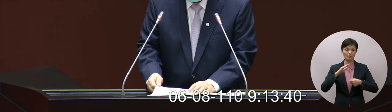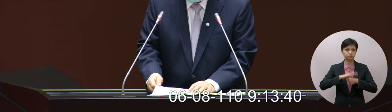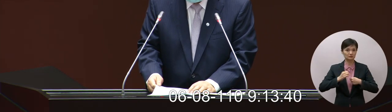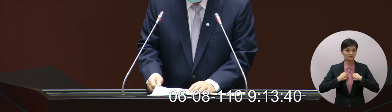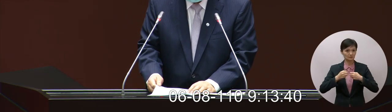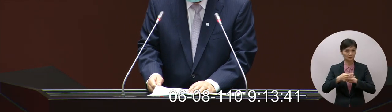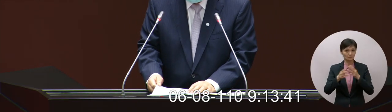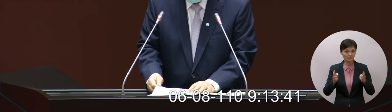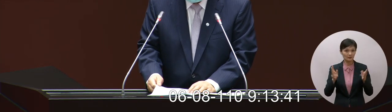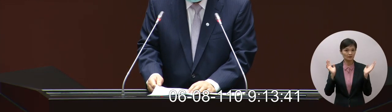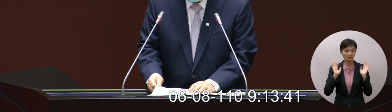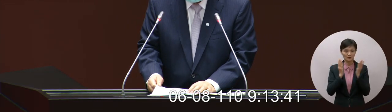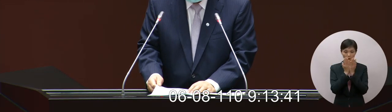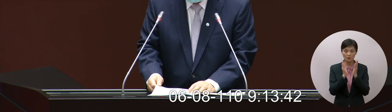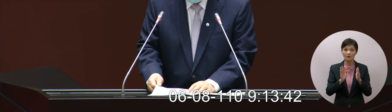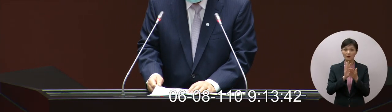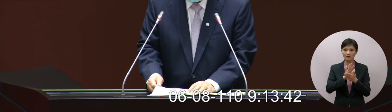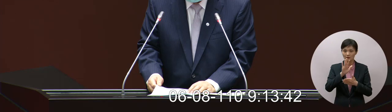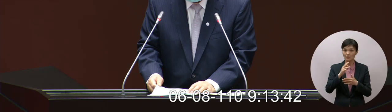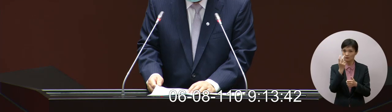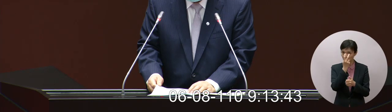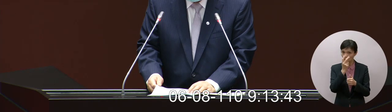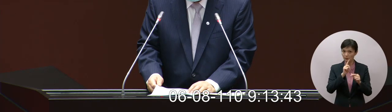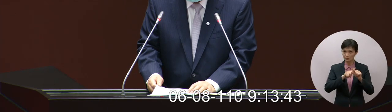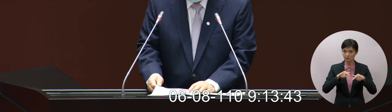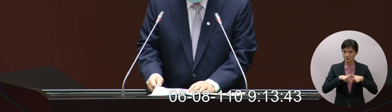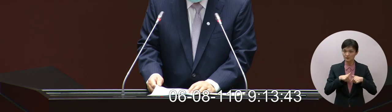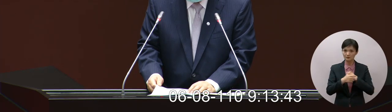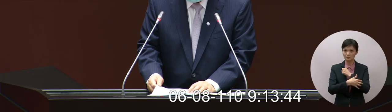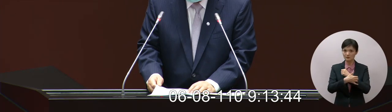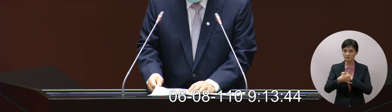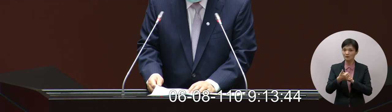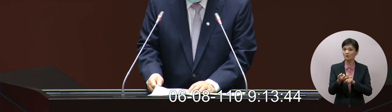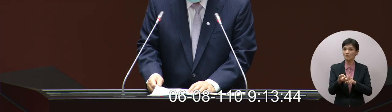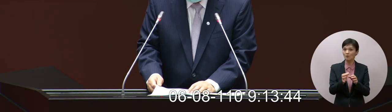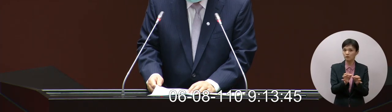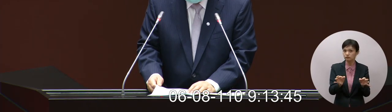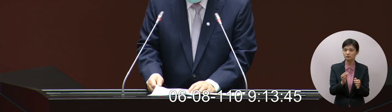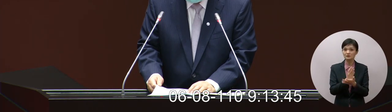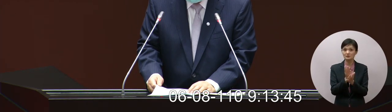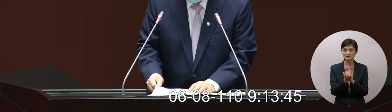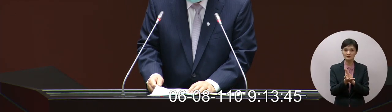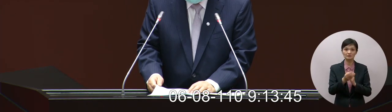及儿童课后照顾服务中心员工薪资及营运成本